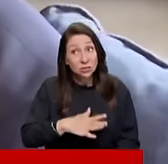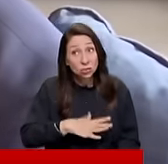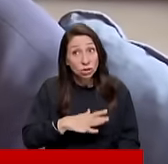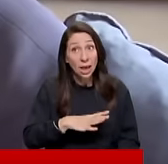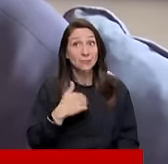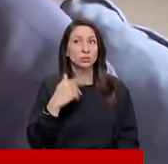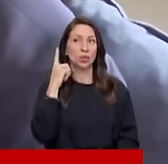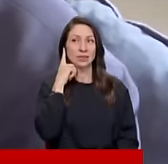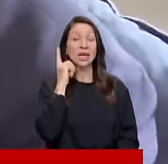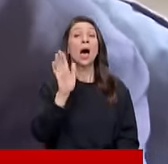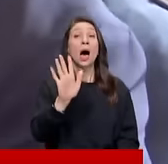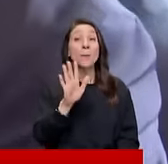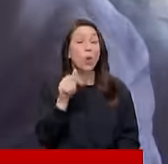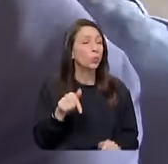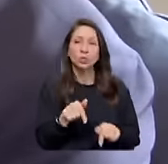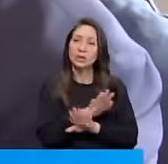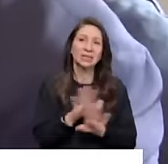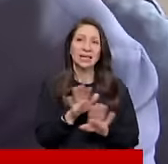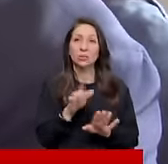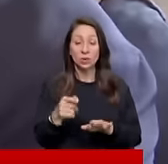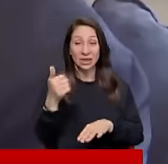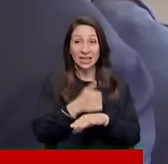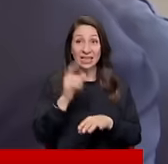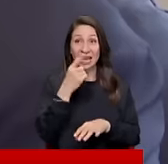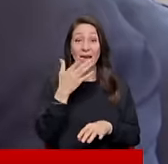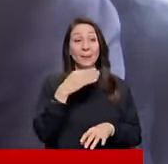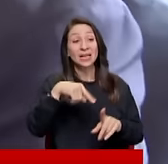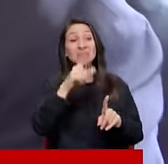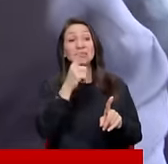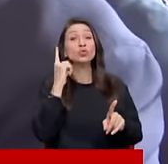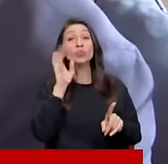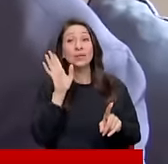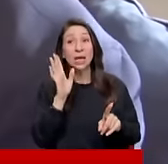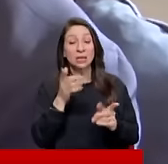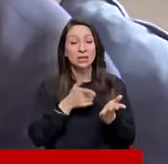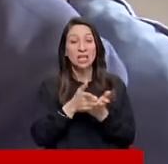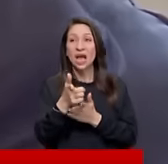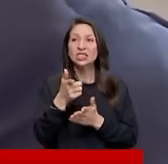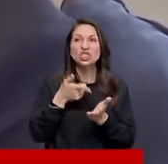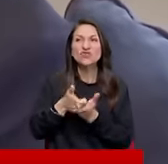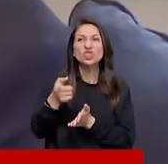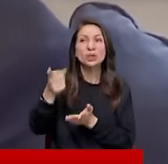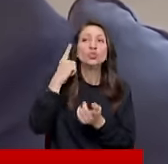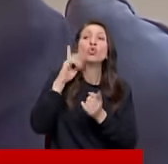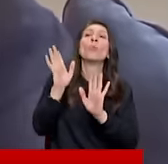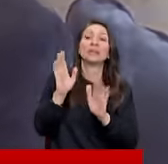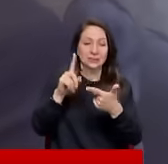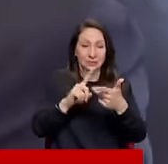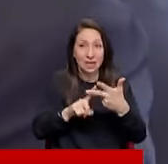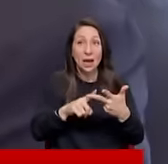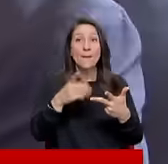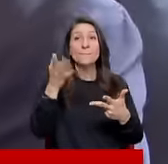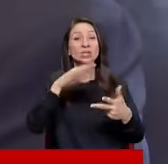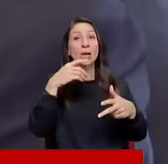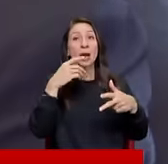o sesi duyarız. Ama o gün bugün değil. Bu iktidar emeklinin sesini duymazsa, ürünü tarlasında kalan çiftçinin sesini duymazsa,